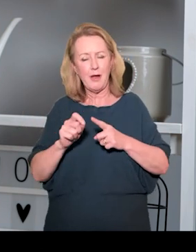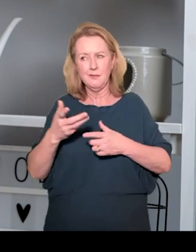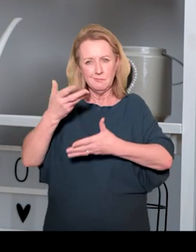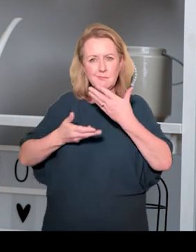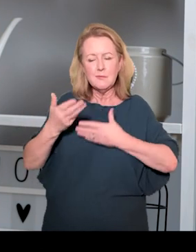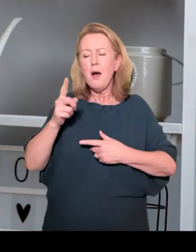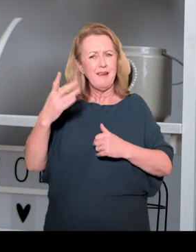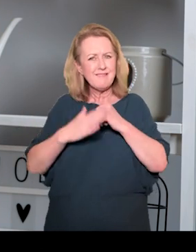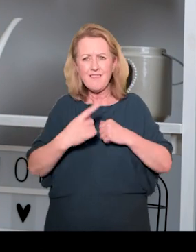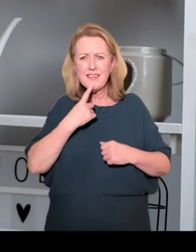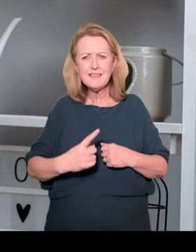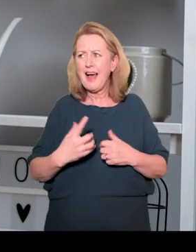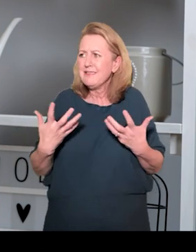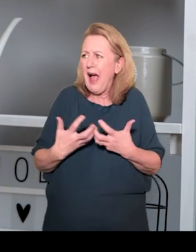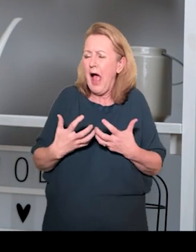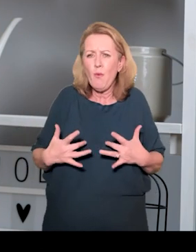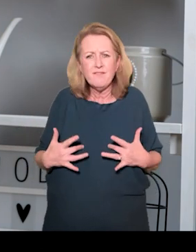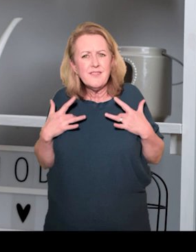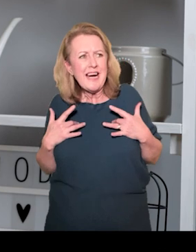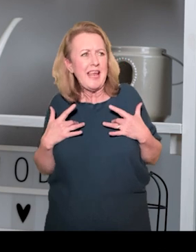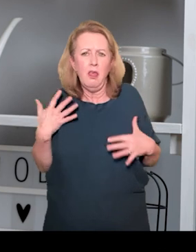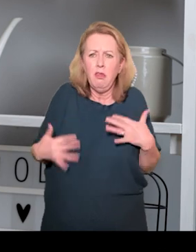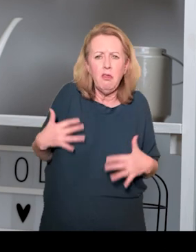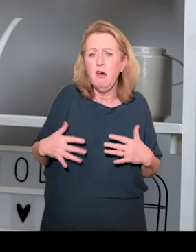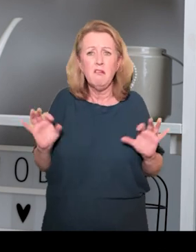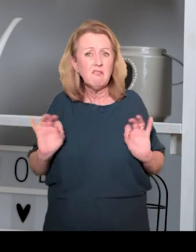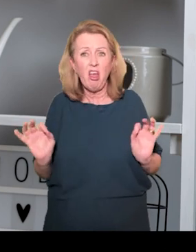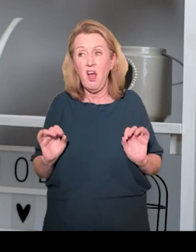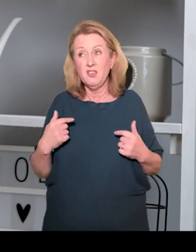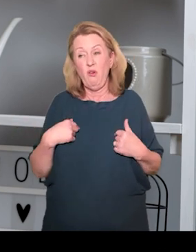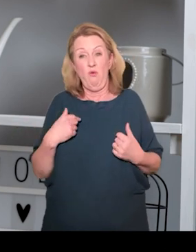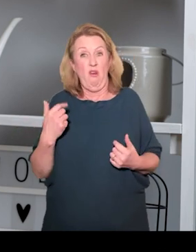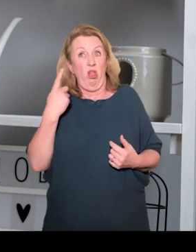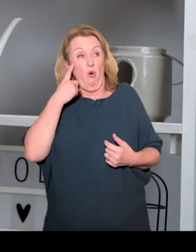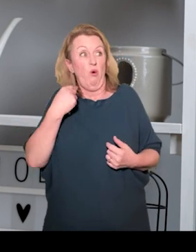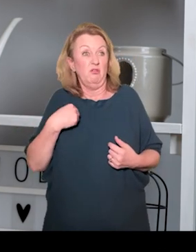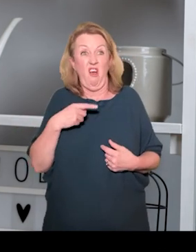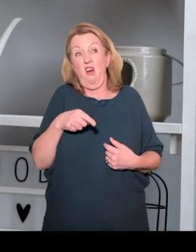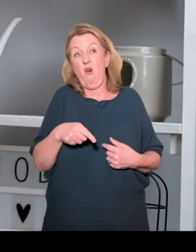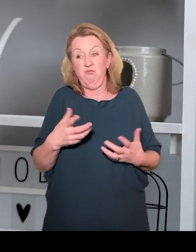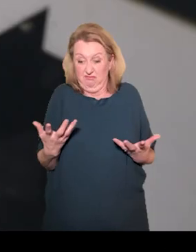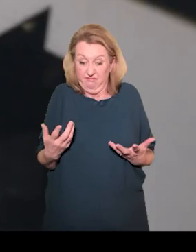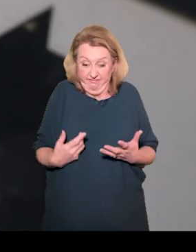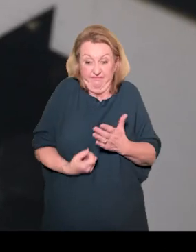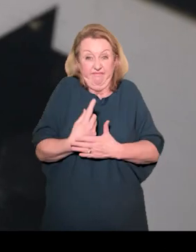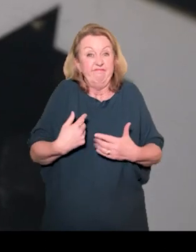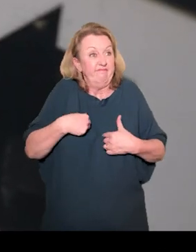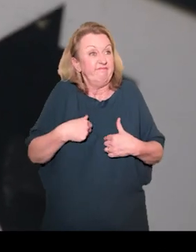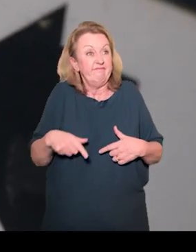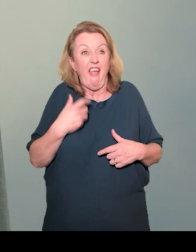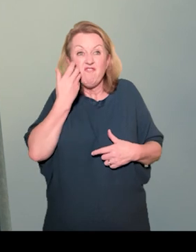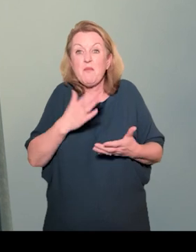cael unrhyw wybodaeth am sut oedd e fod i deimlo. Felly o'n i jyst yn cymryd bod yn un o'r pethau oedd yn digwydd unwaith y